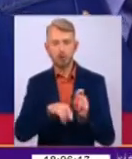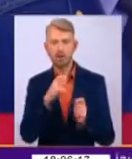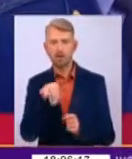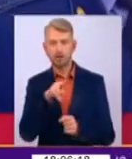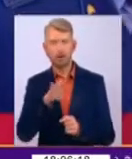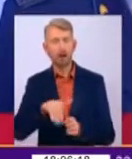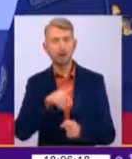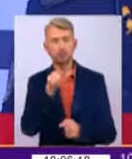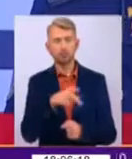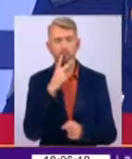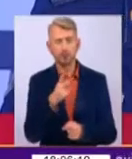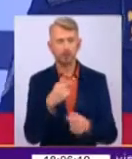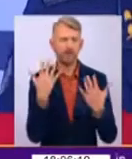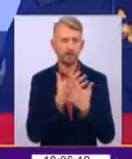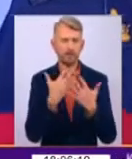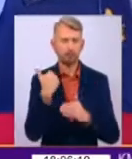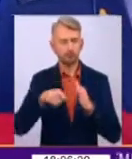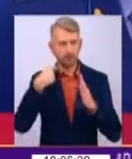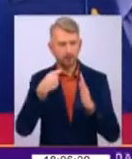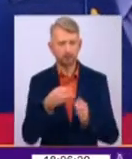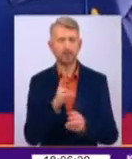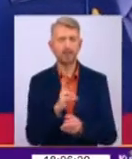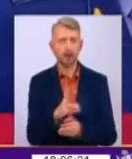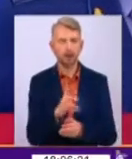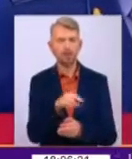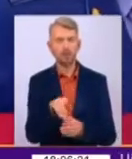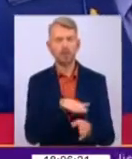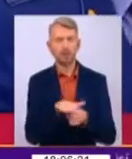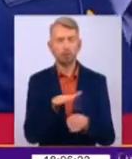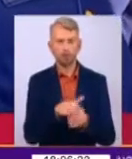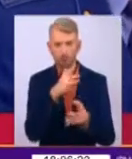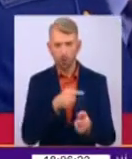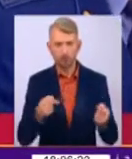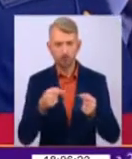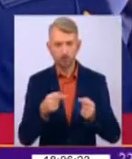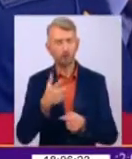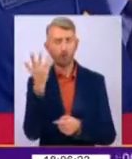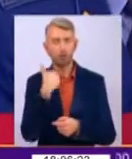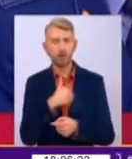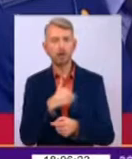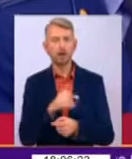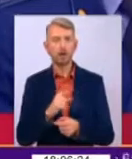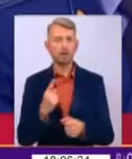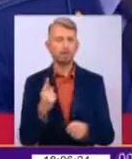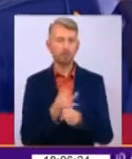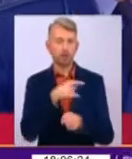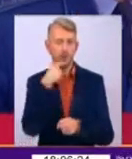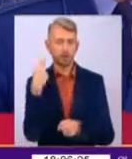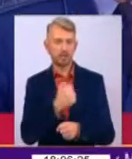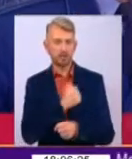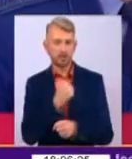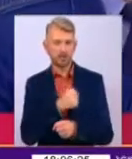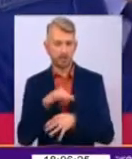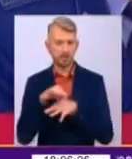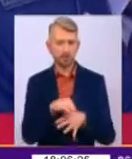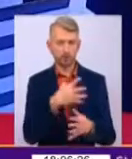подивиться людина, фільм уже знятий про те, яким чином вони виконували одночасно, коли вперше російські війська завели